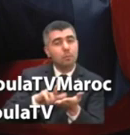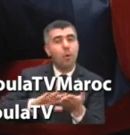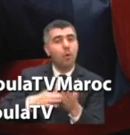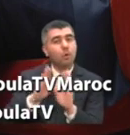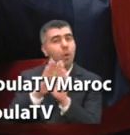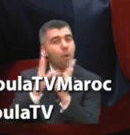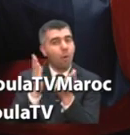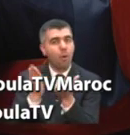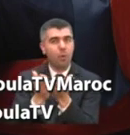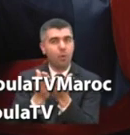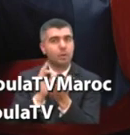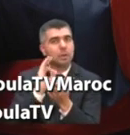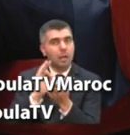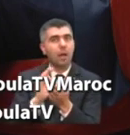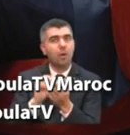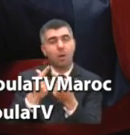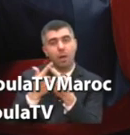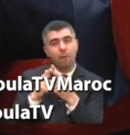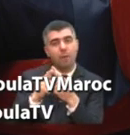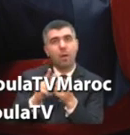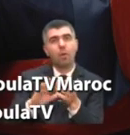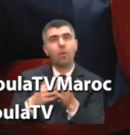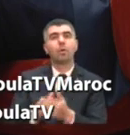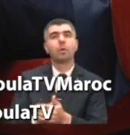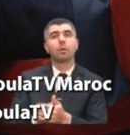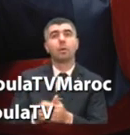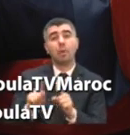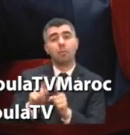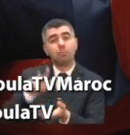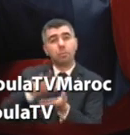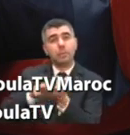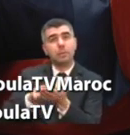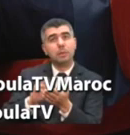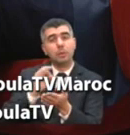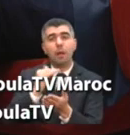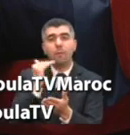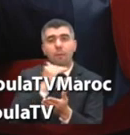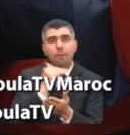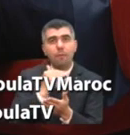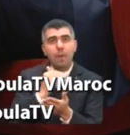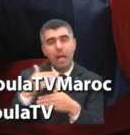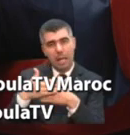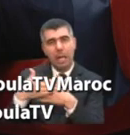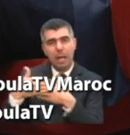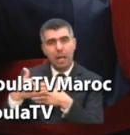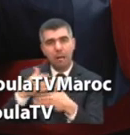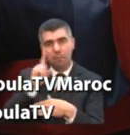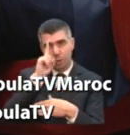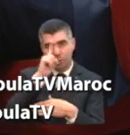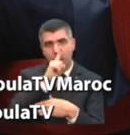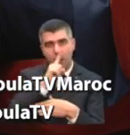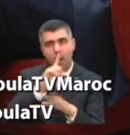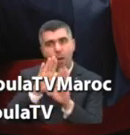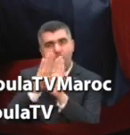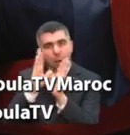ديال الأنظمة ديال النصوص التنظيمية التي يجب أن نعلن عنها قريبا عندما